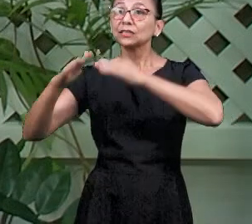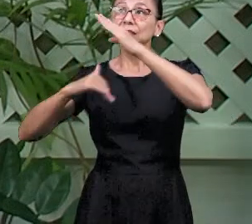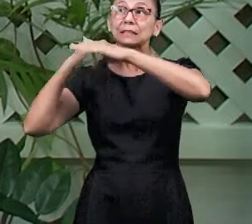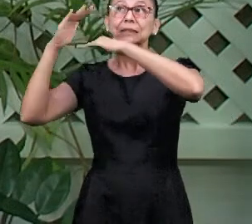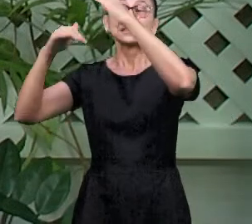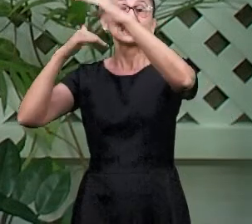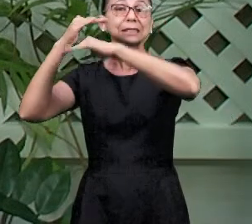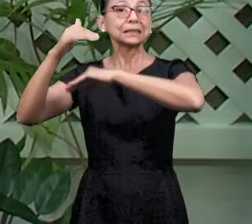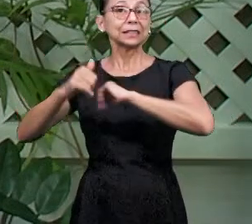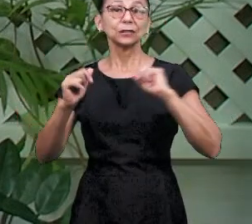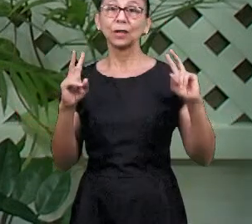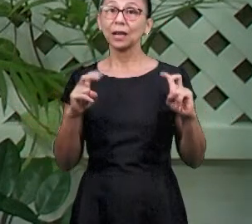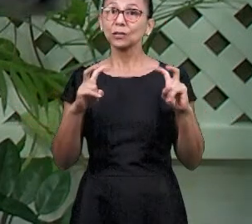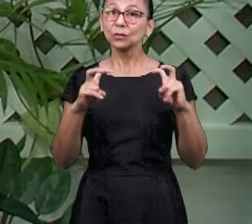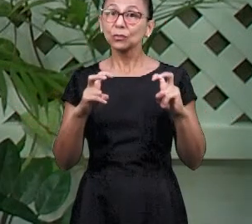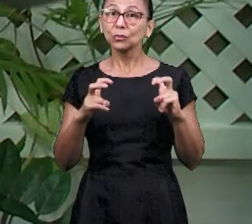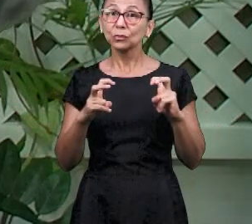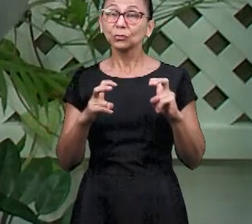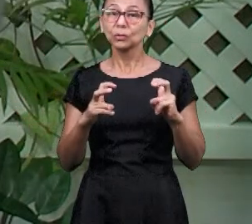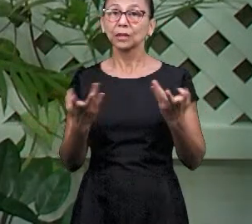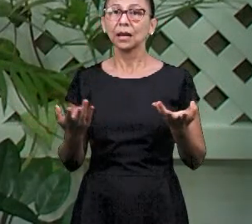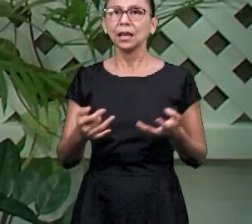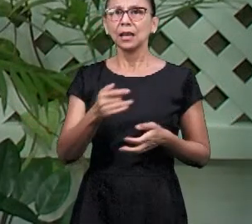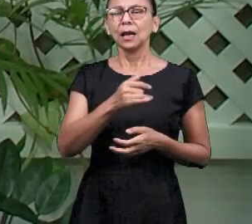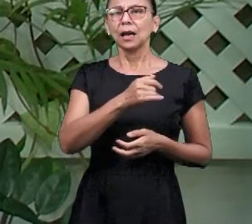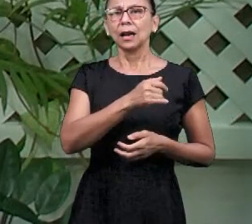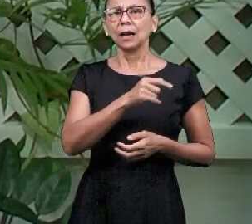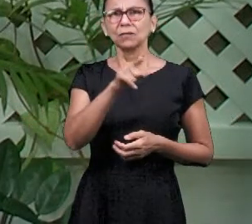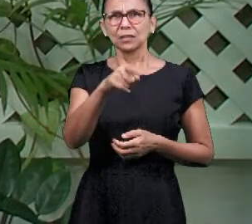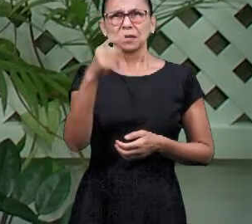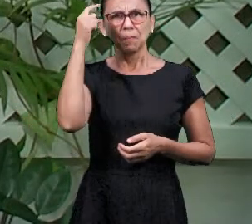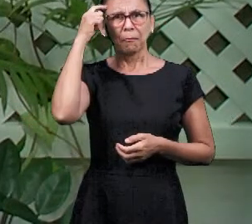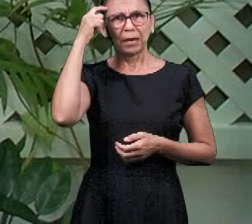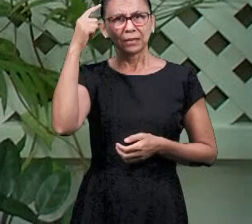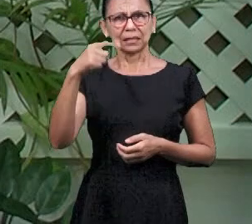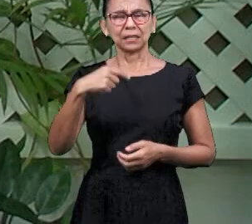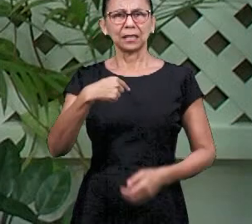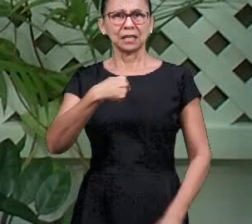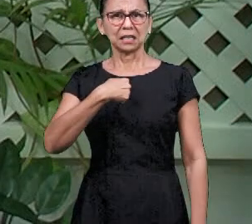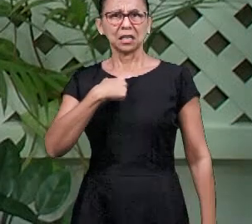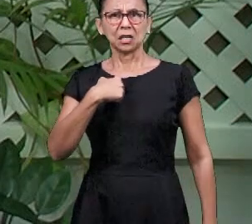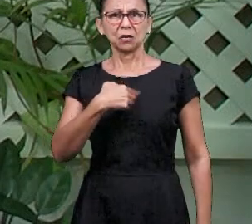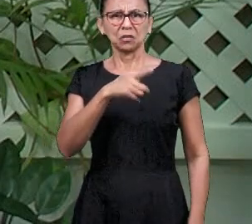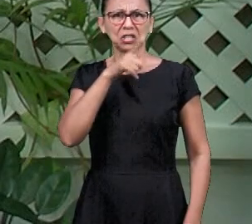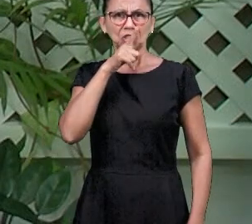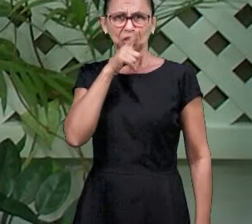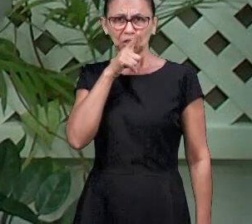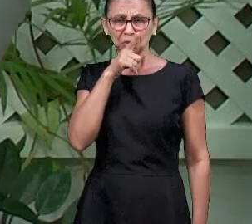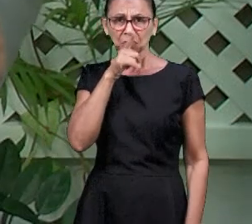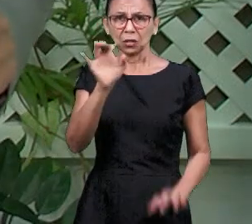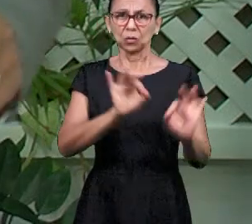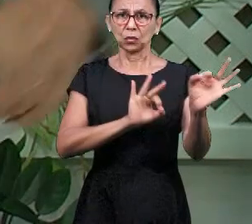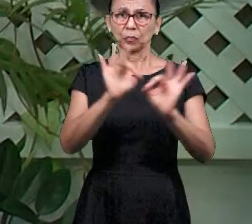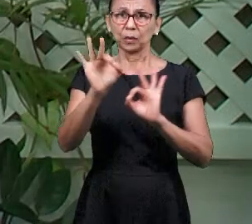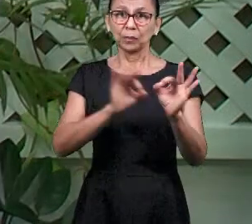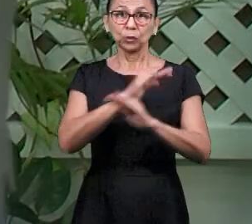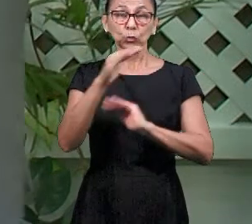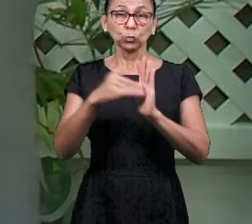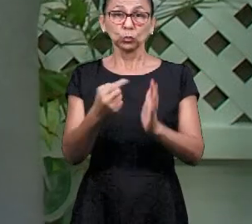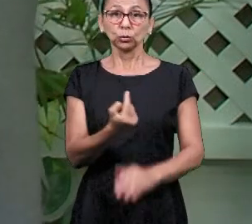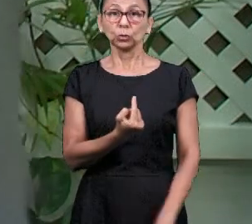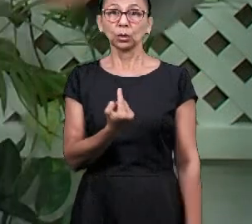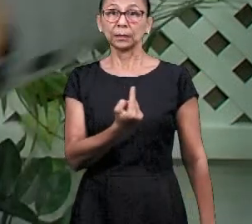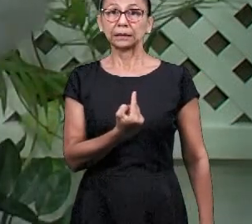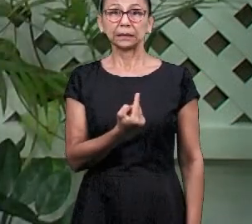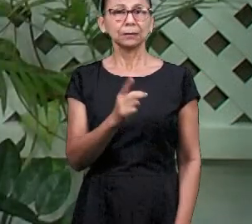de Bolivie, un grand groupe extraordinaire de Bolivie. Nous avons aujourd'hui, il y avait un groupe